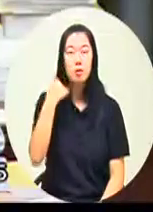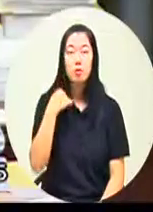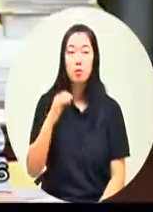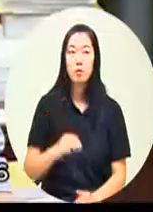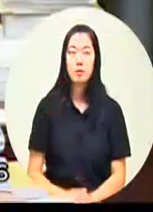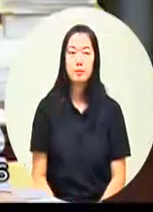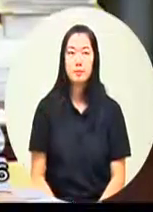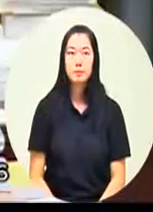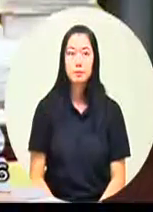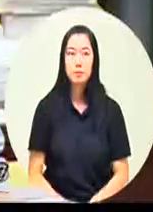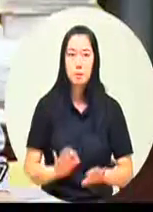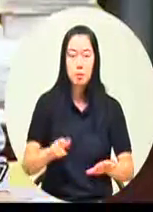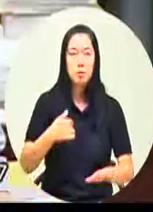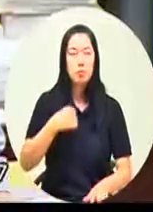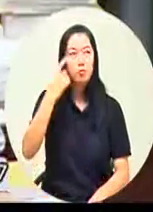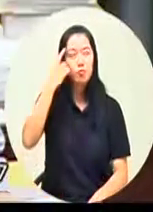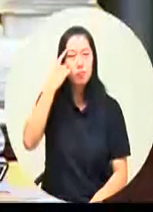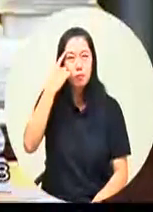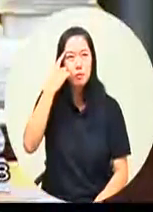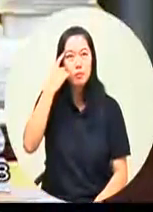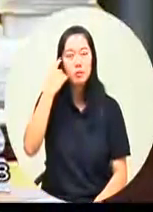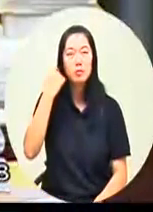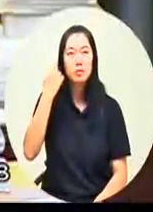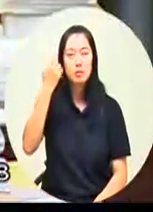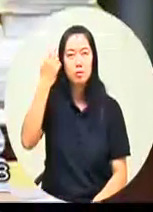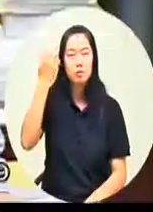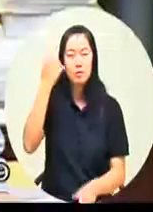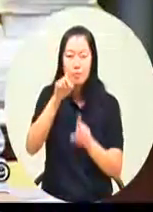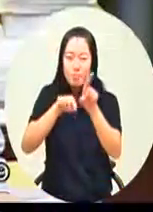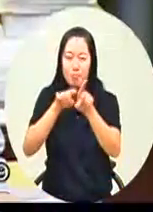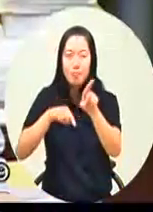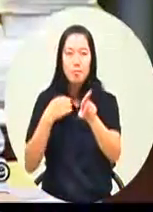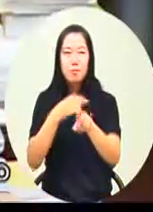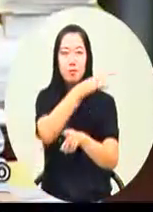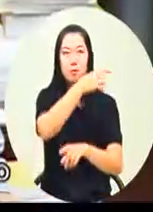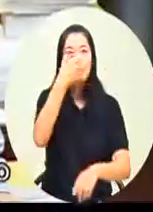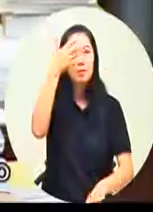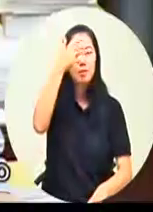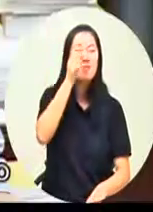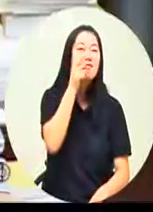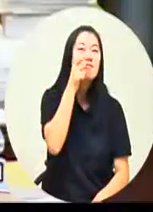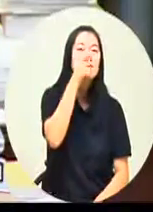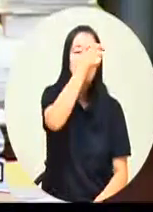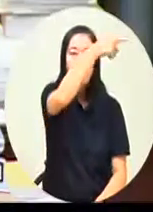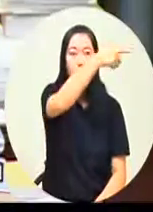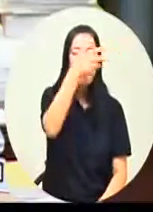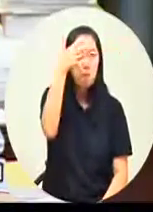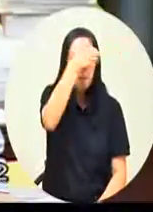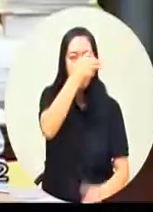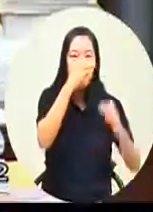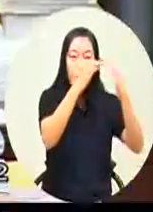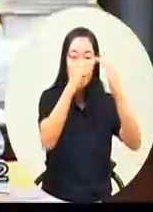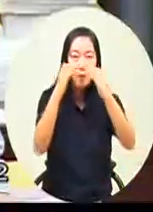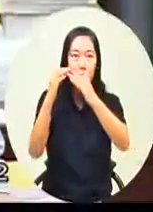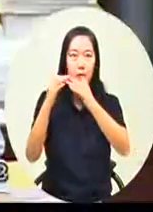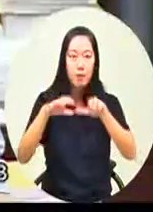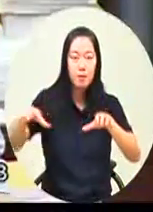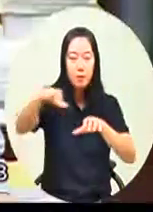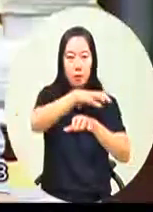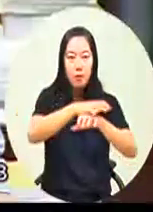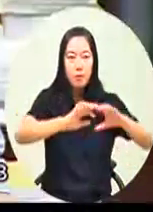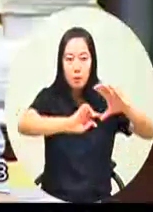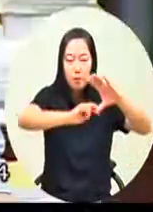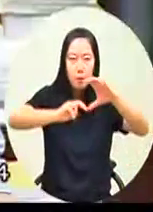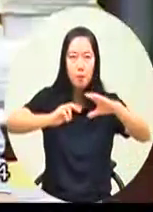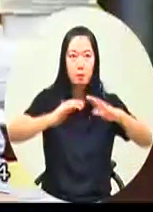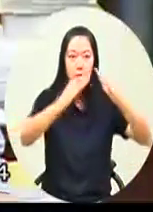在稍微后面，我所谓后面跟台南比了哈，它有老房，它有很多的老房，也老房子别看这嘛哈，